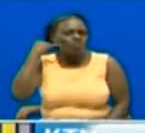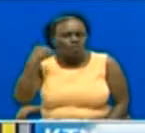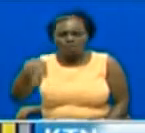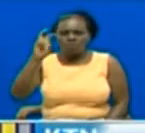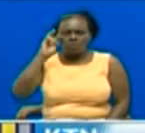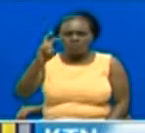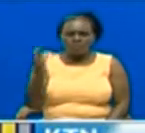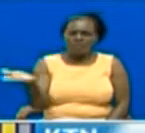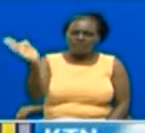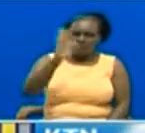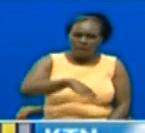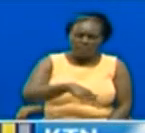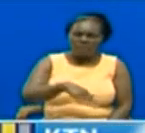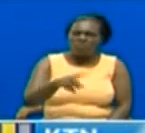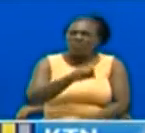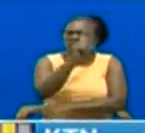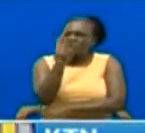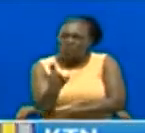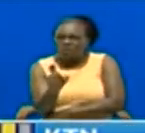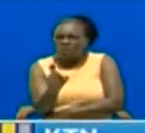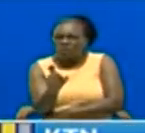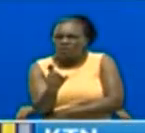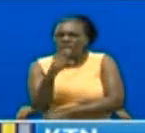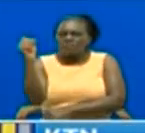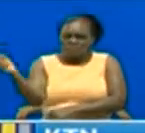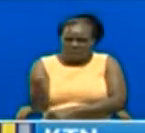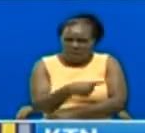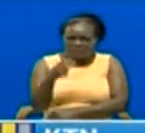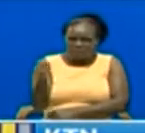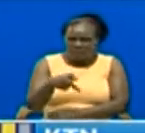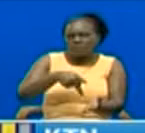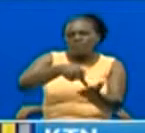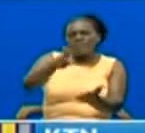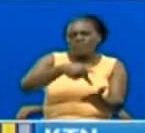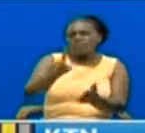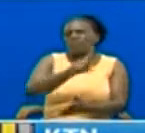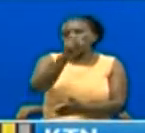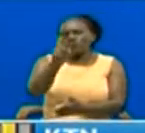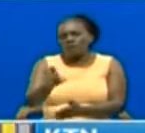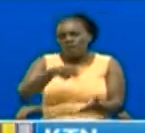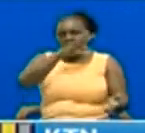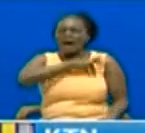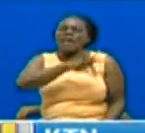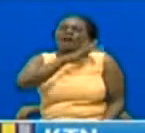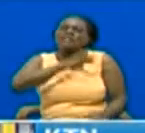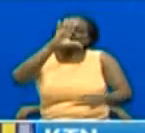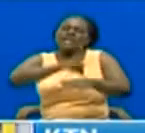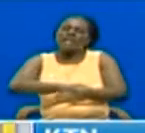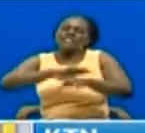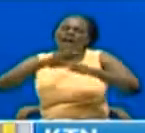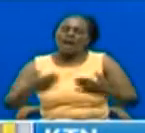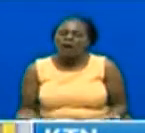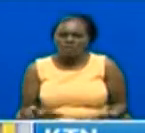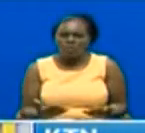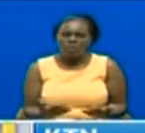Mliona wakikuja kwa fans wakiuliza miezi inaweza peana mshahara. Je, allowance yetu tutapata na nani?